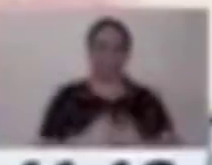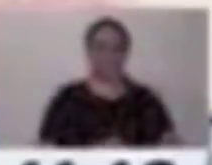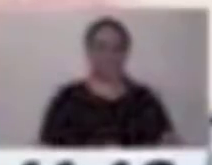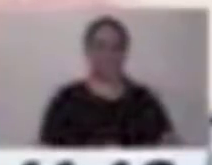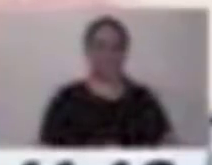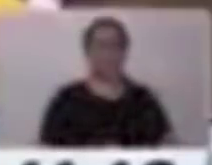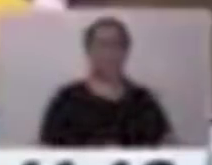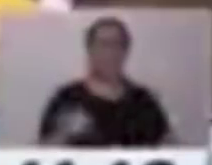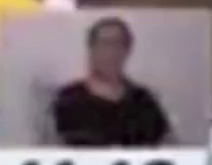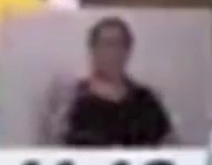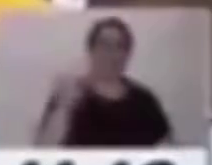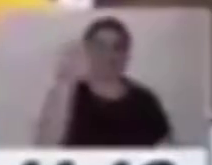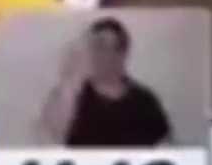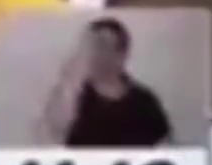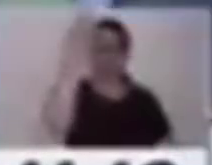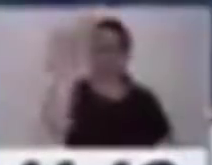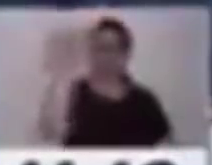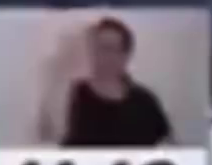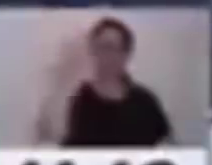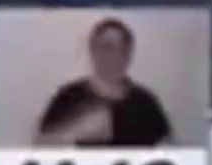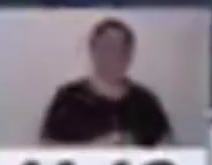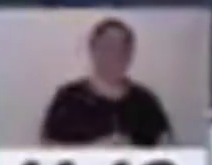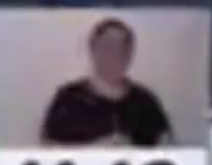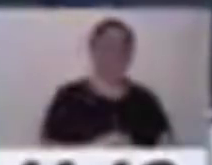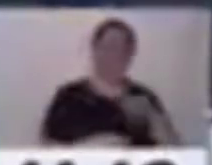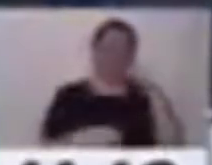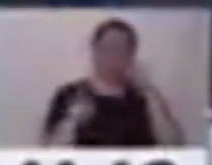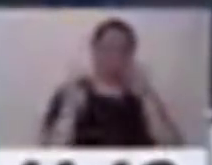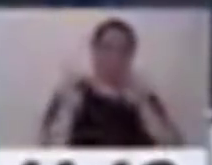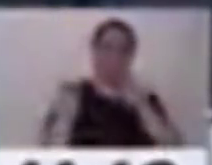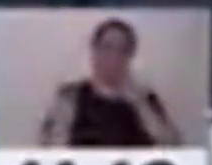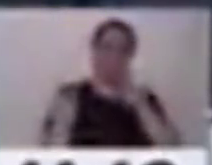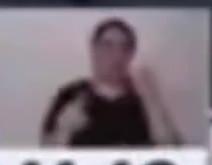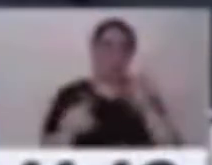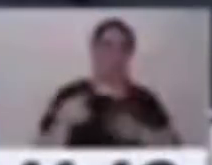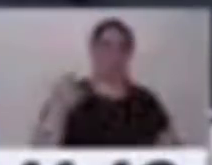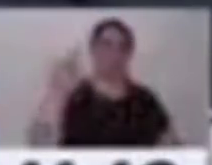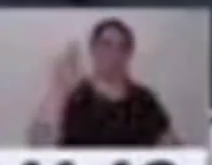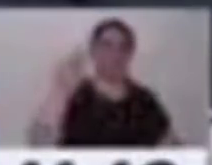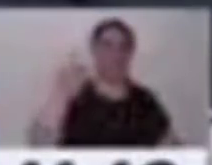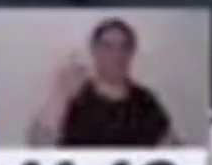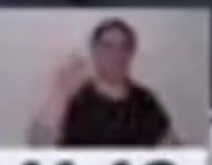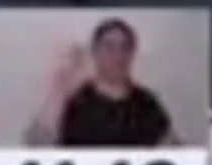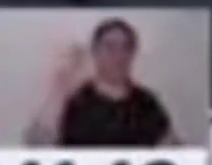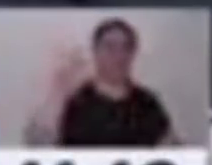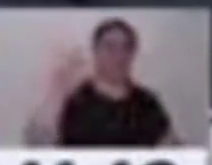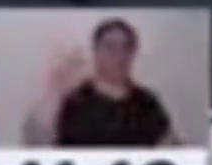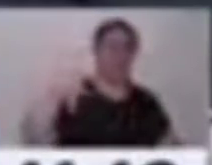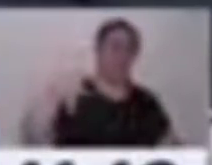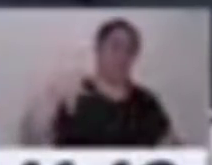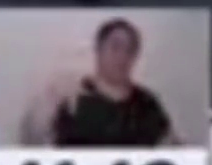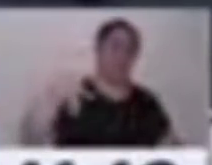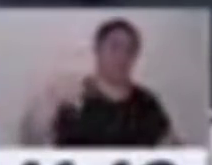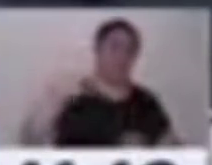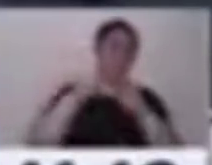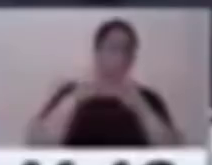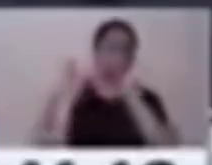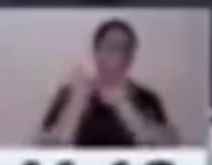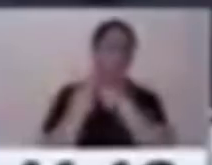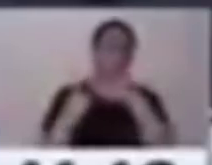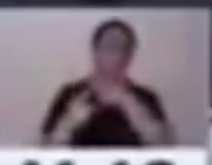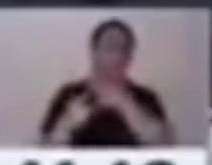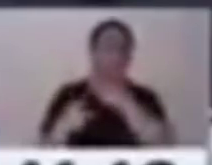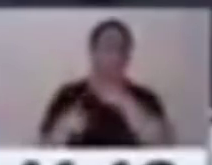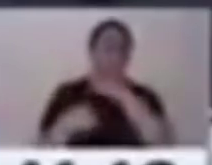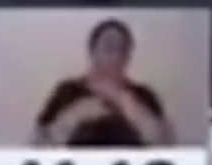katutubong kababayan. Opo. Para naman po dito sa mga 4Ps workers na naging biktima ng shooting incident